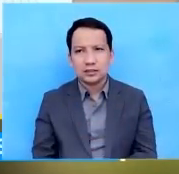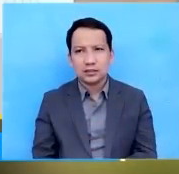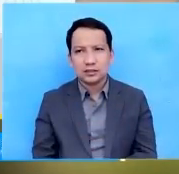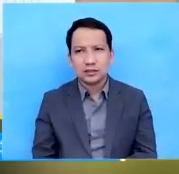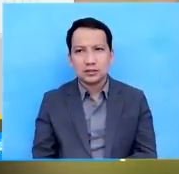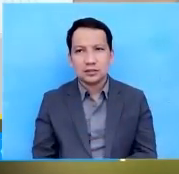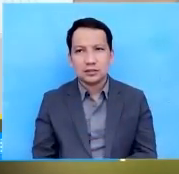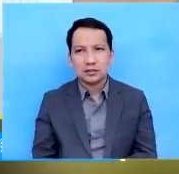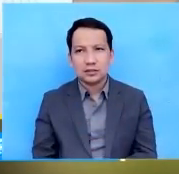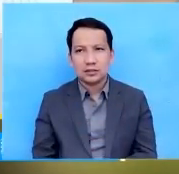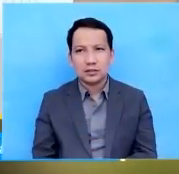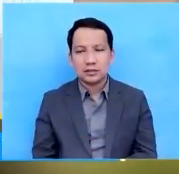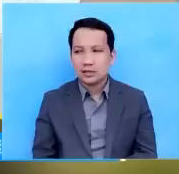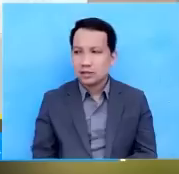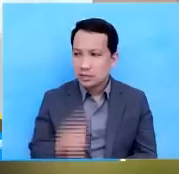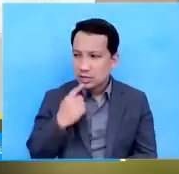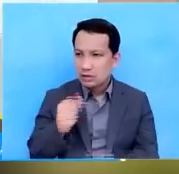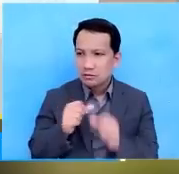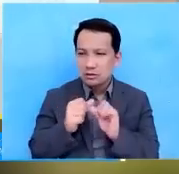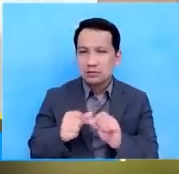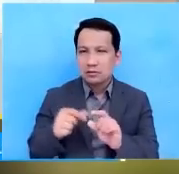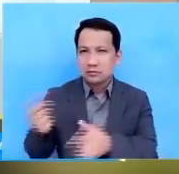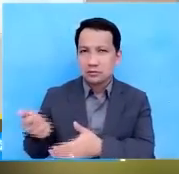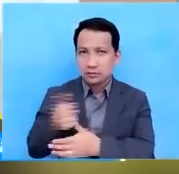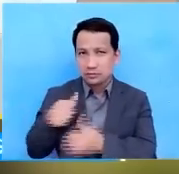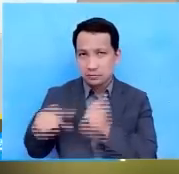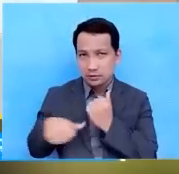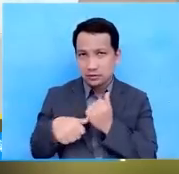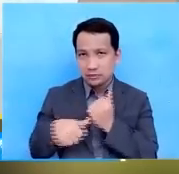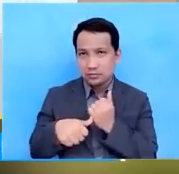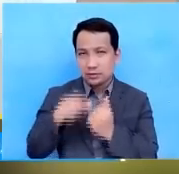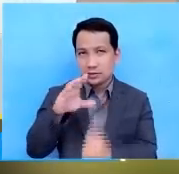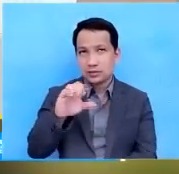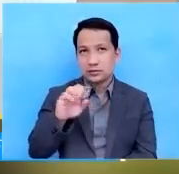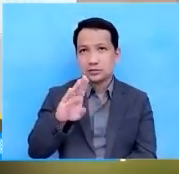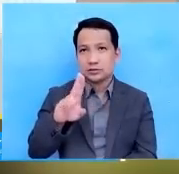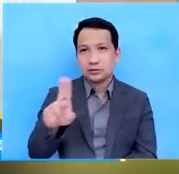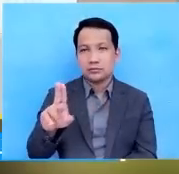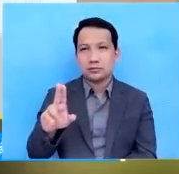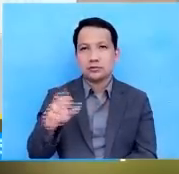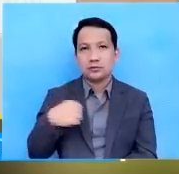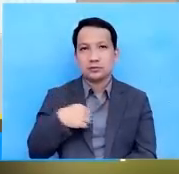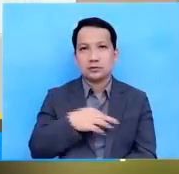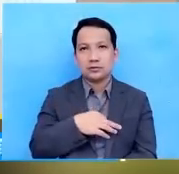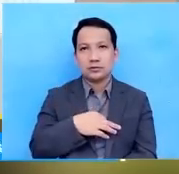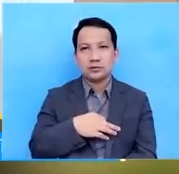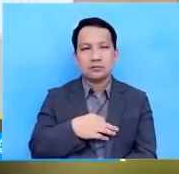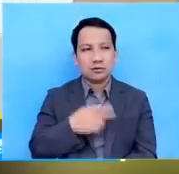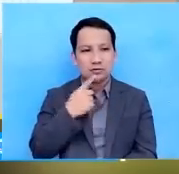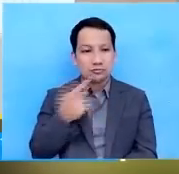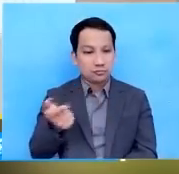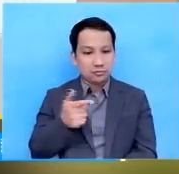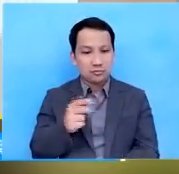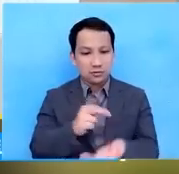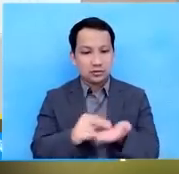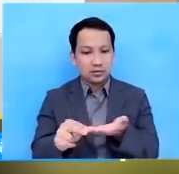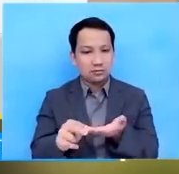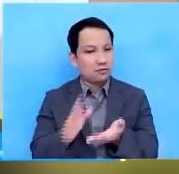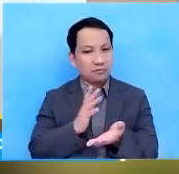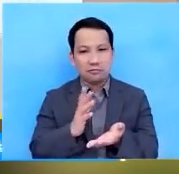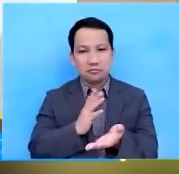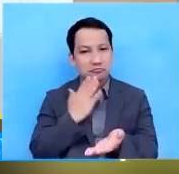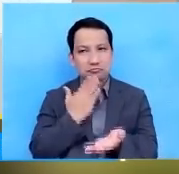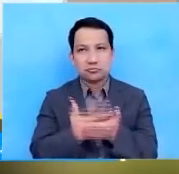okay naman po. Yung assistance naman po na inabot ng Cebu Pacific ng staff was very nice. It's just yung